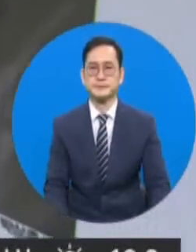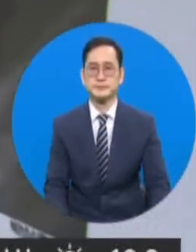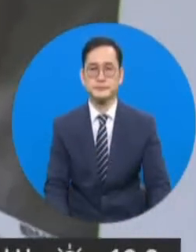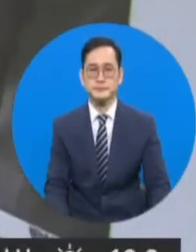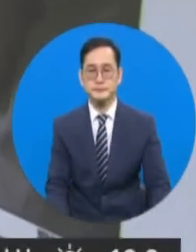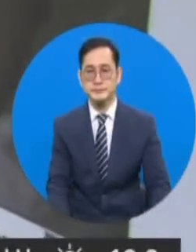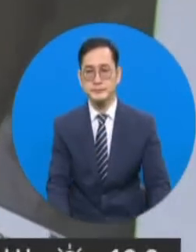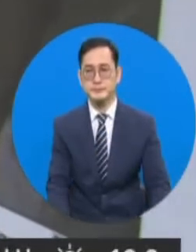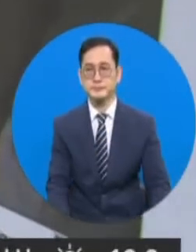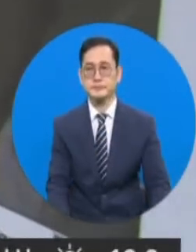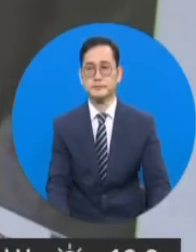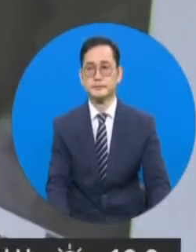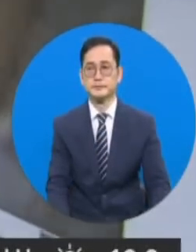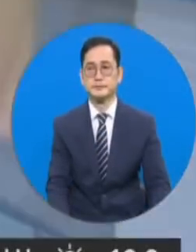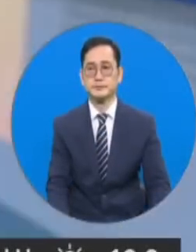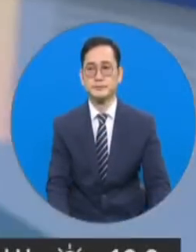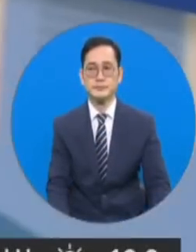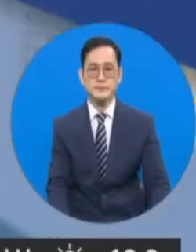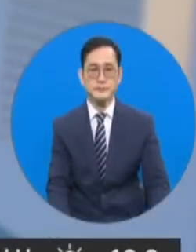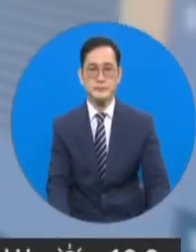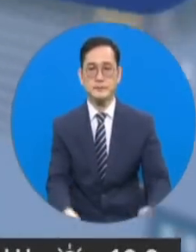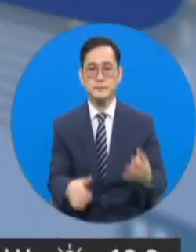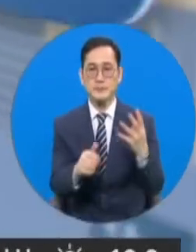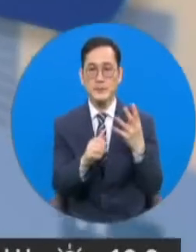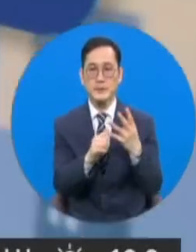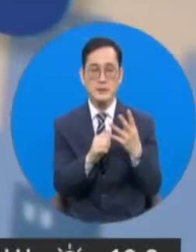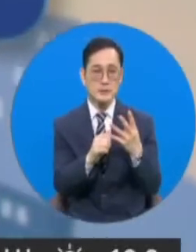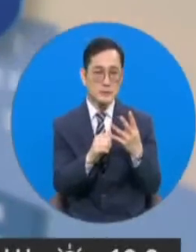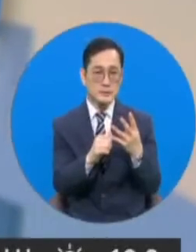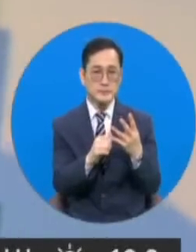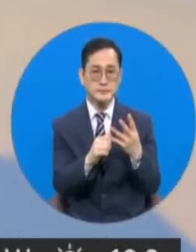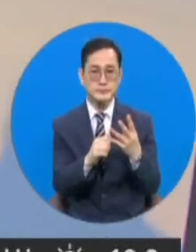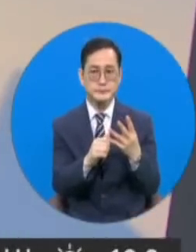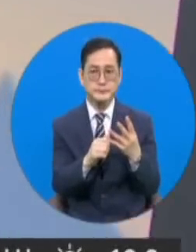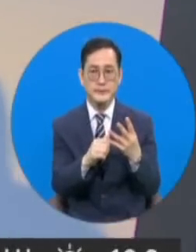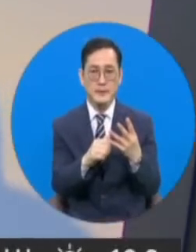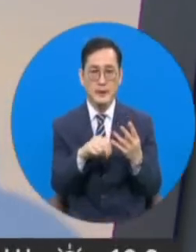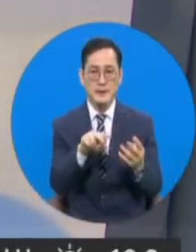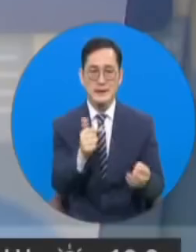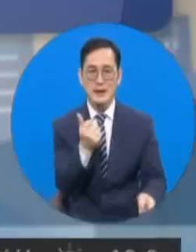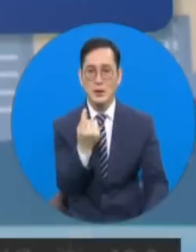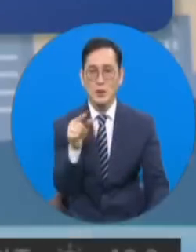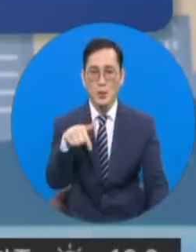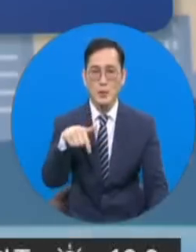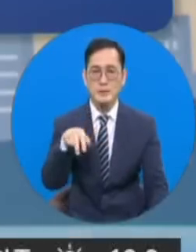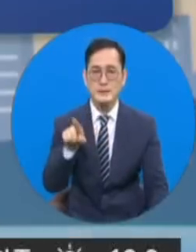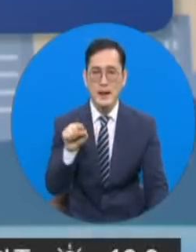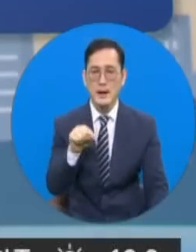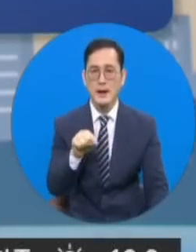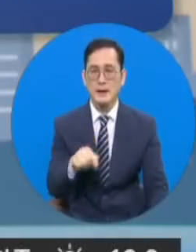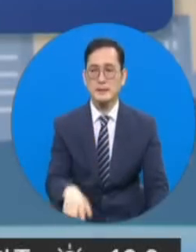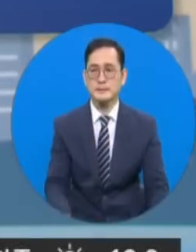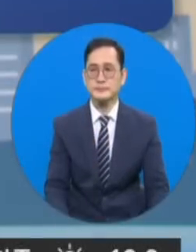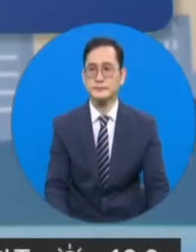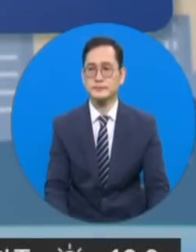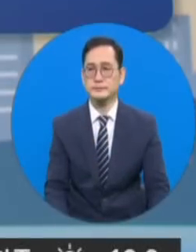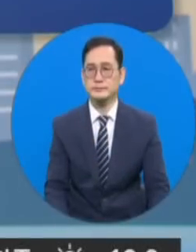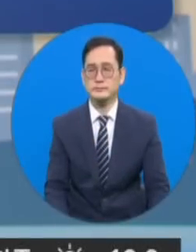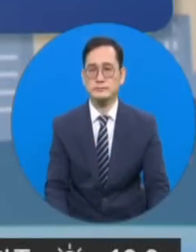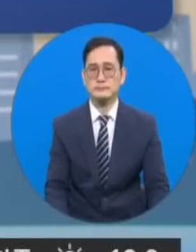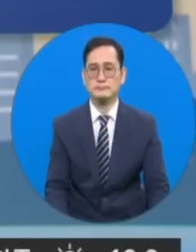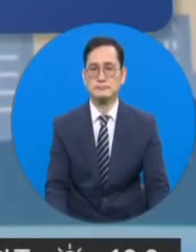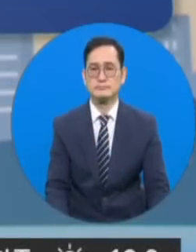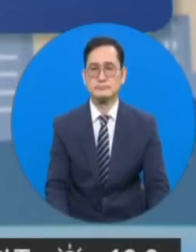이어서 다음 키워드 살펴보겠습니다네 번째 키워드입니다 잔혹사 한국경제가 오늘 육면에 쓰고 있는